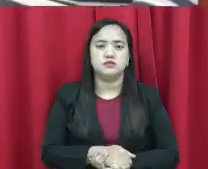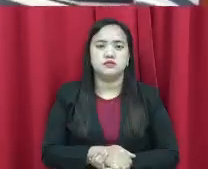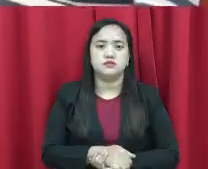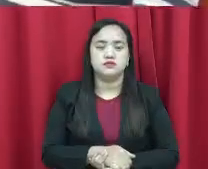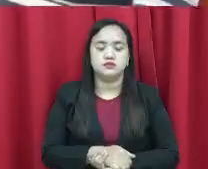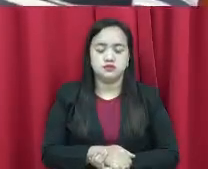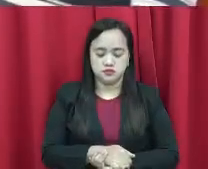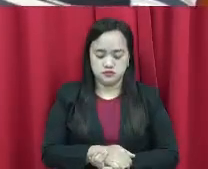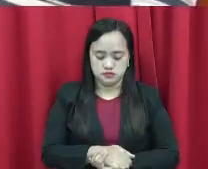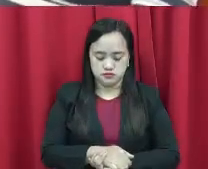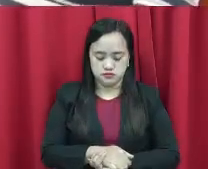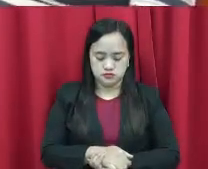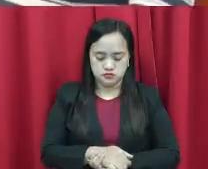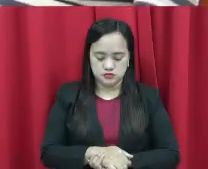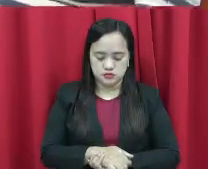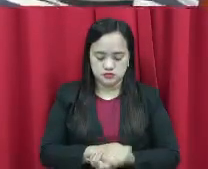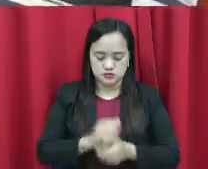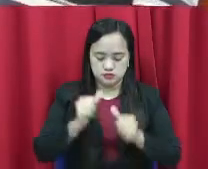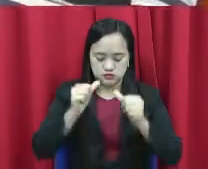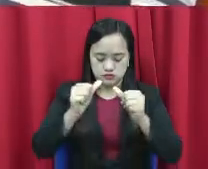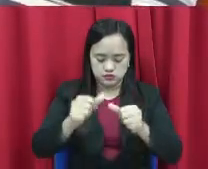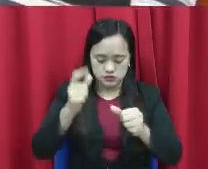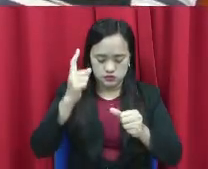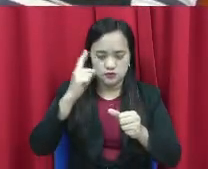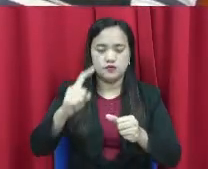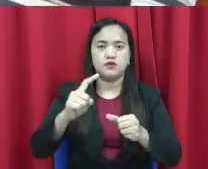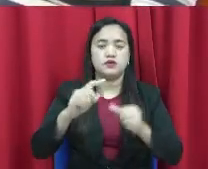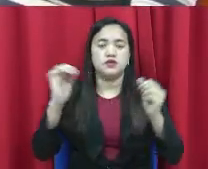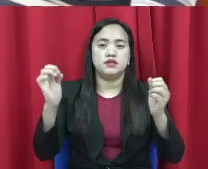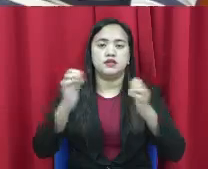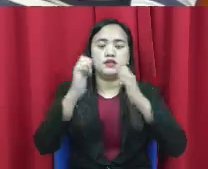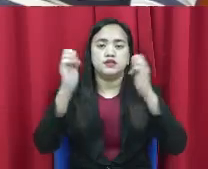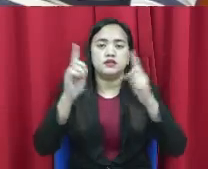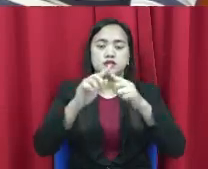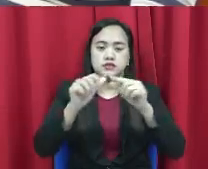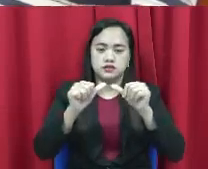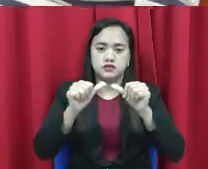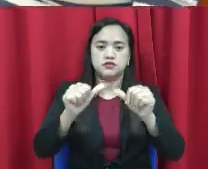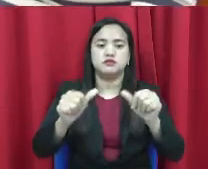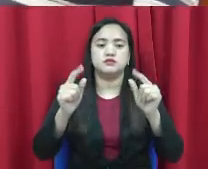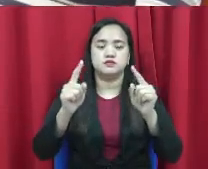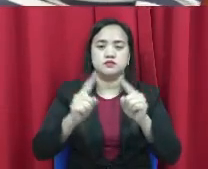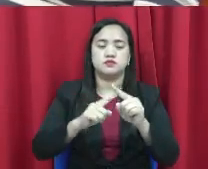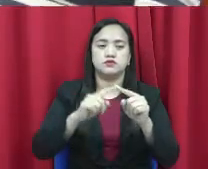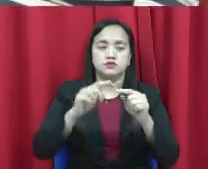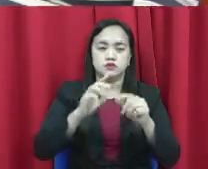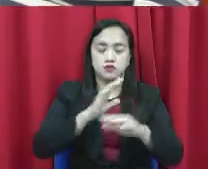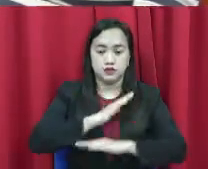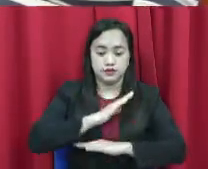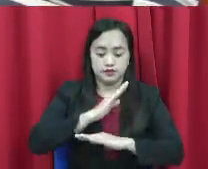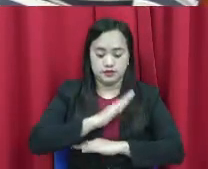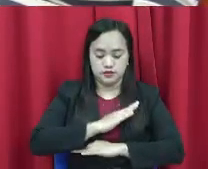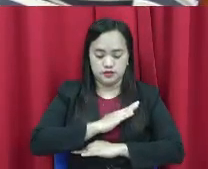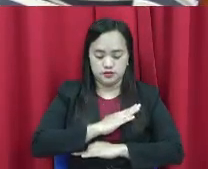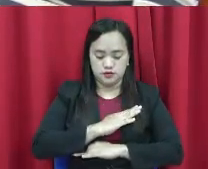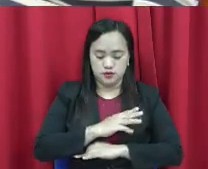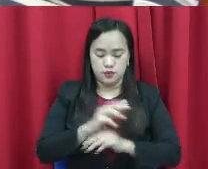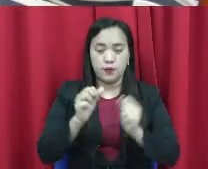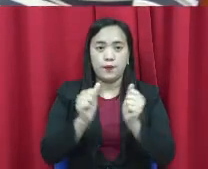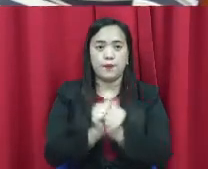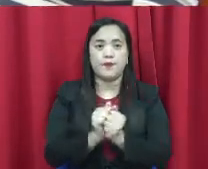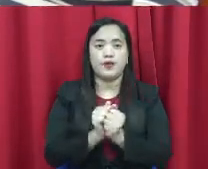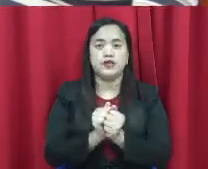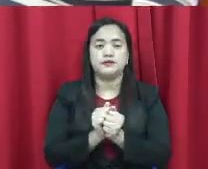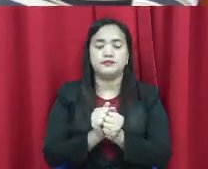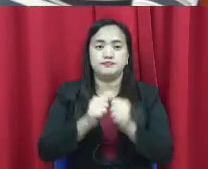yan stri for excellence ba to strive to content ipaglaban natin with consistency hindi yyung